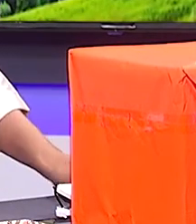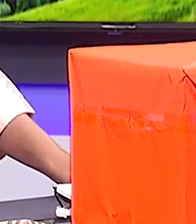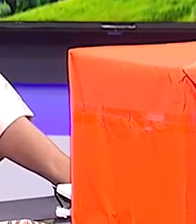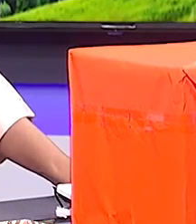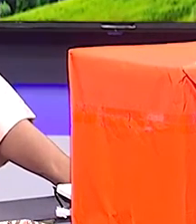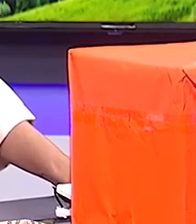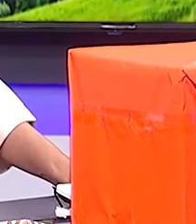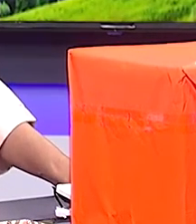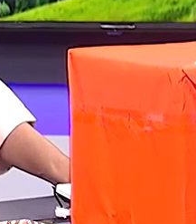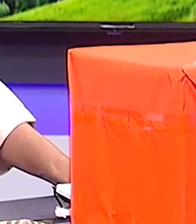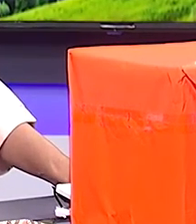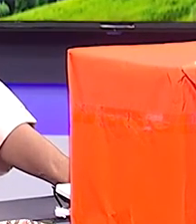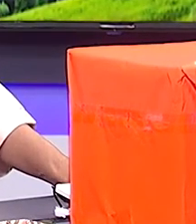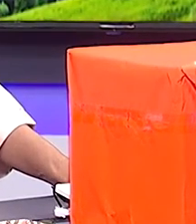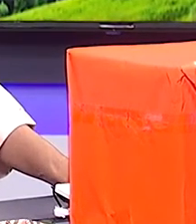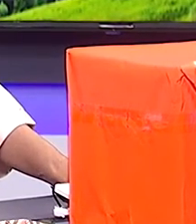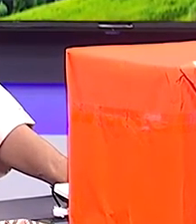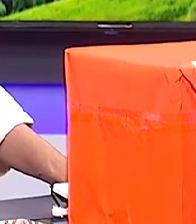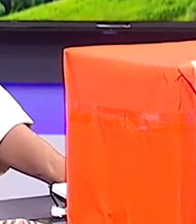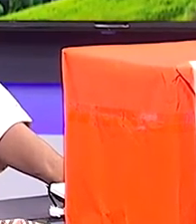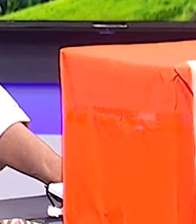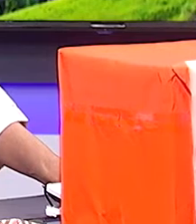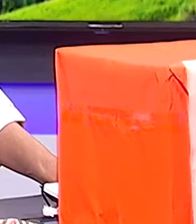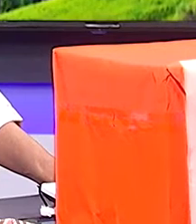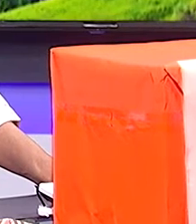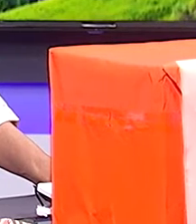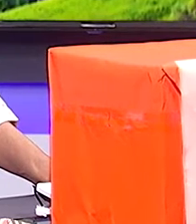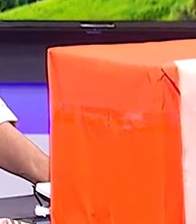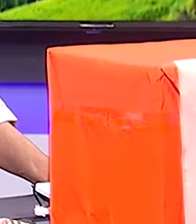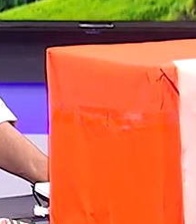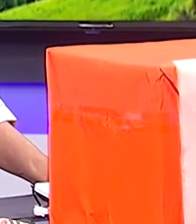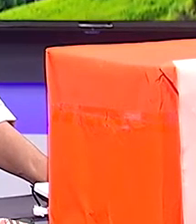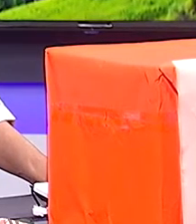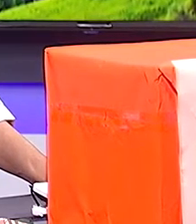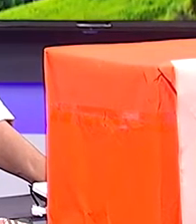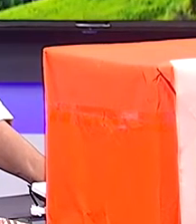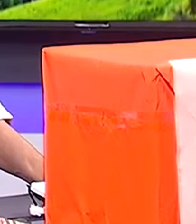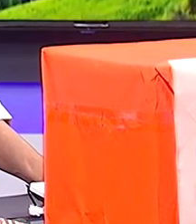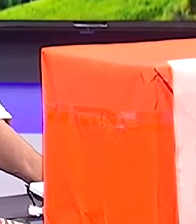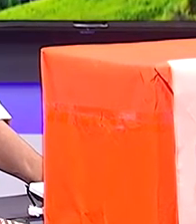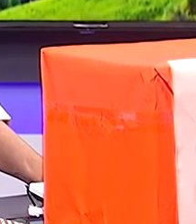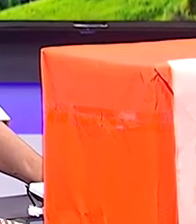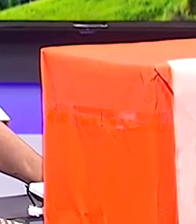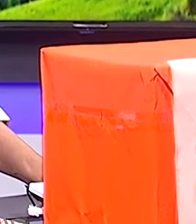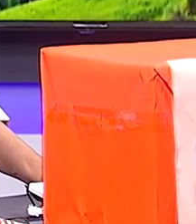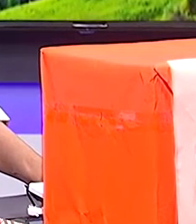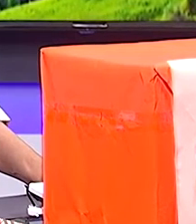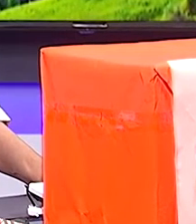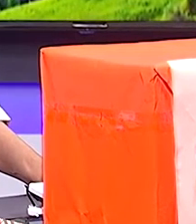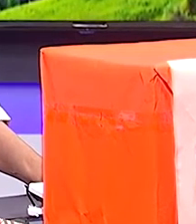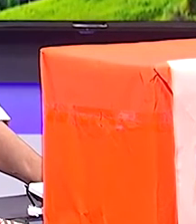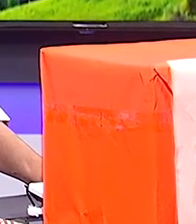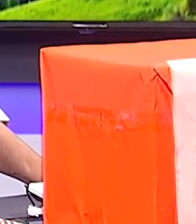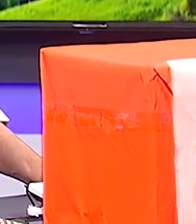anda boleh terus ke YouTube dengan di laman Didik TV KPM Official. Di